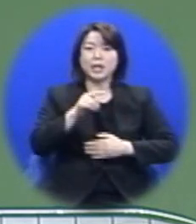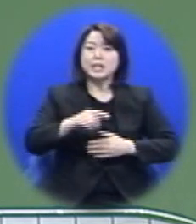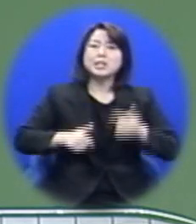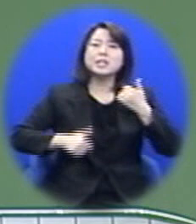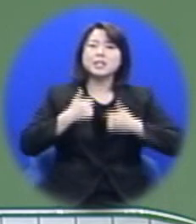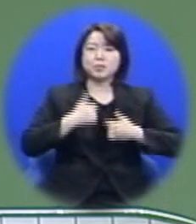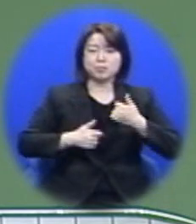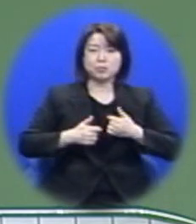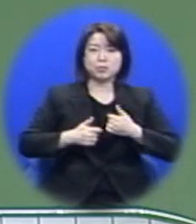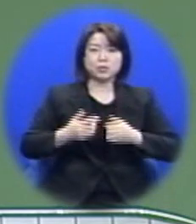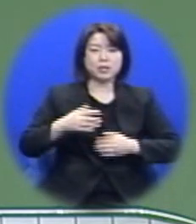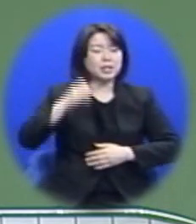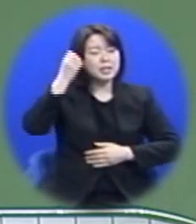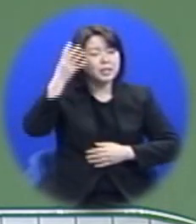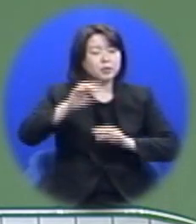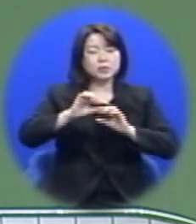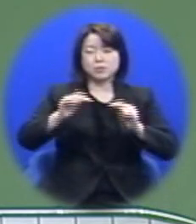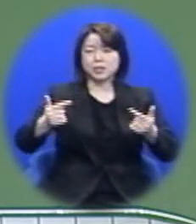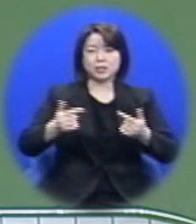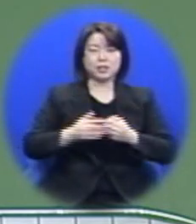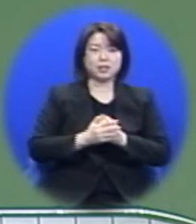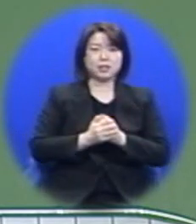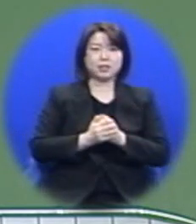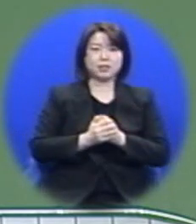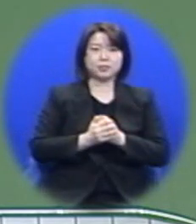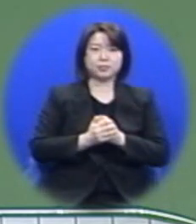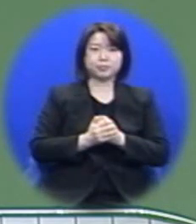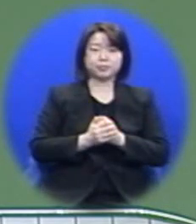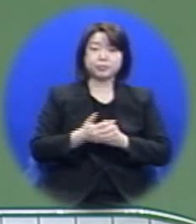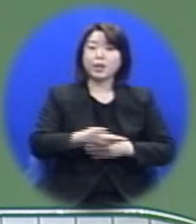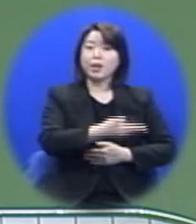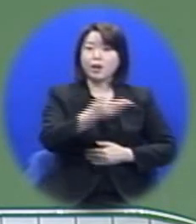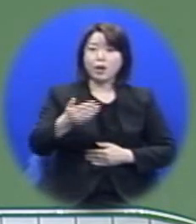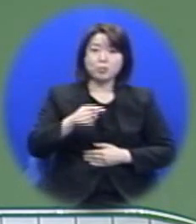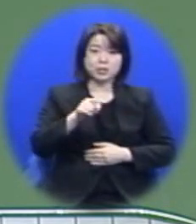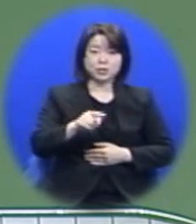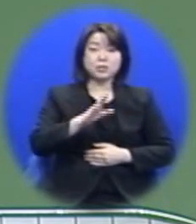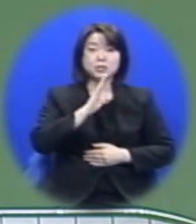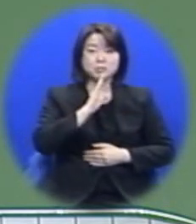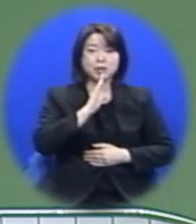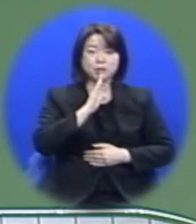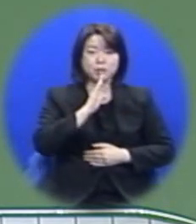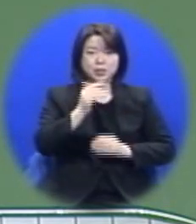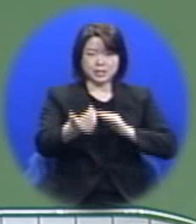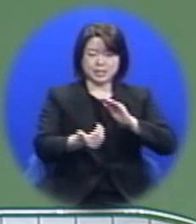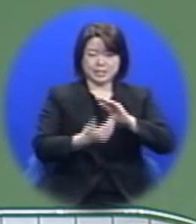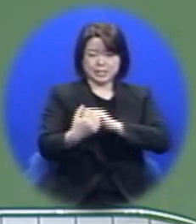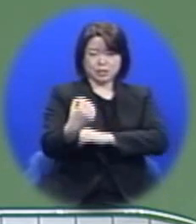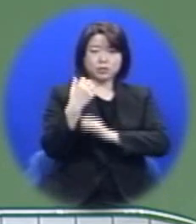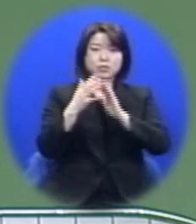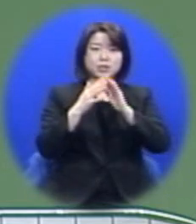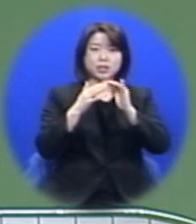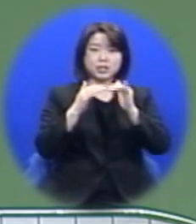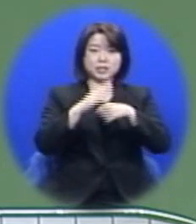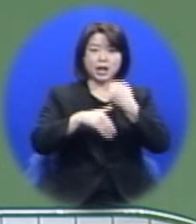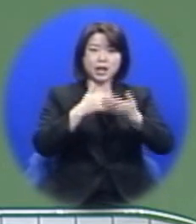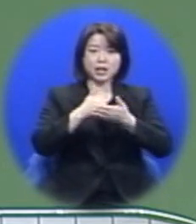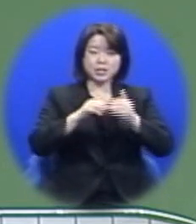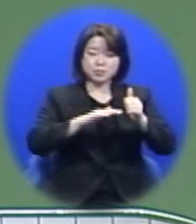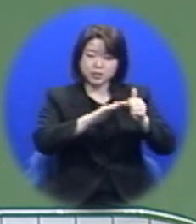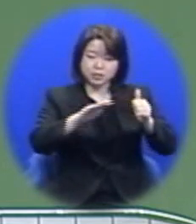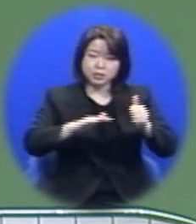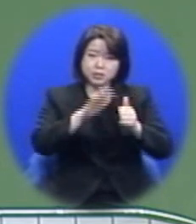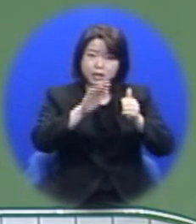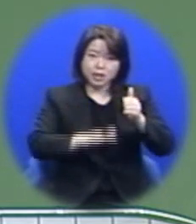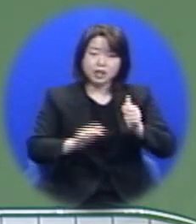기쁨을 놓치고 싶지 않다. 여러분, 이것이 바로 전능하신 하나님의 그늘 안에 머물러 사는